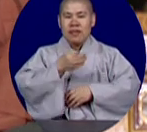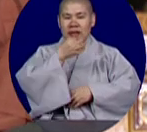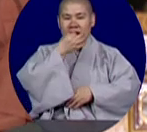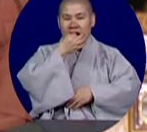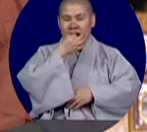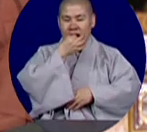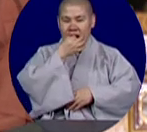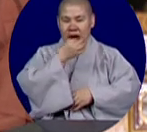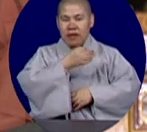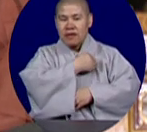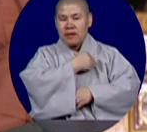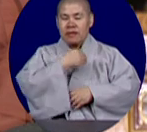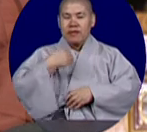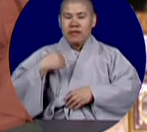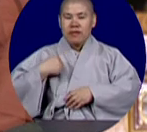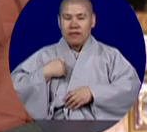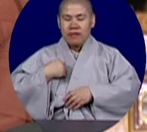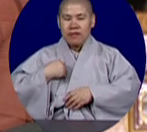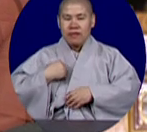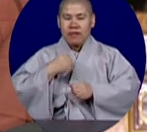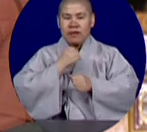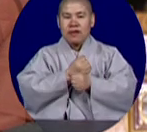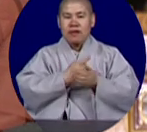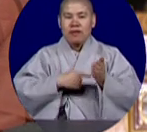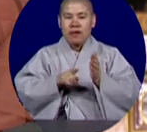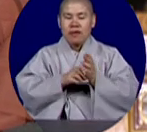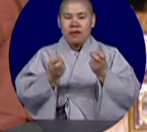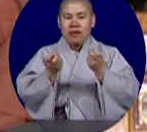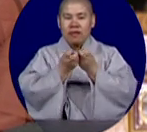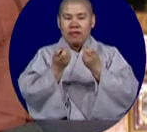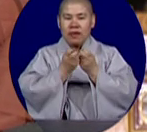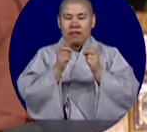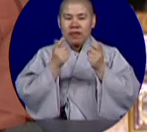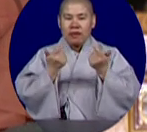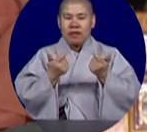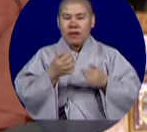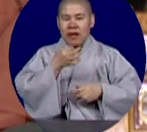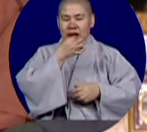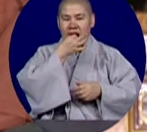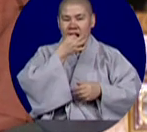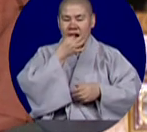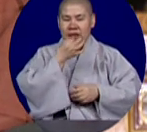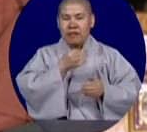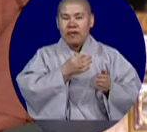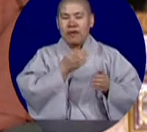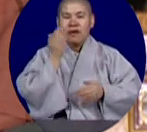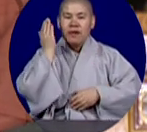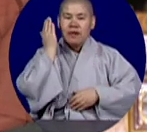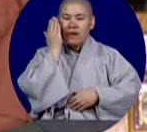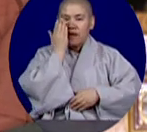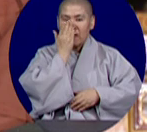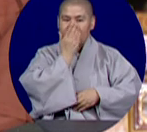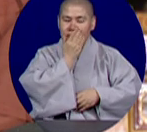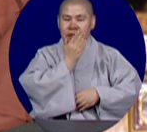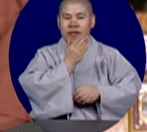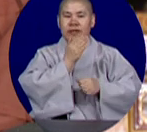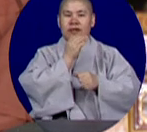탐욕을 충족시키는 방법이 아니고 탐욕을 정화시키는 방법이었어요.